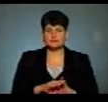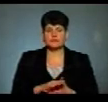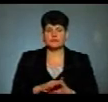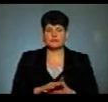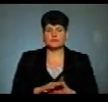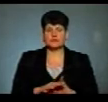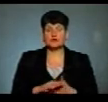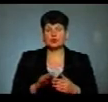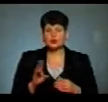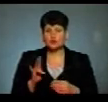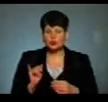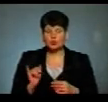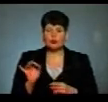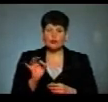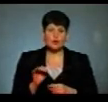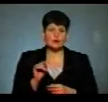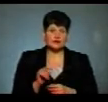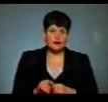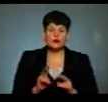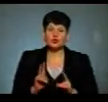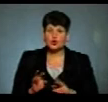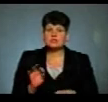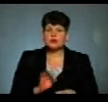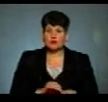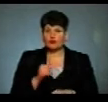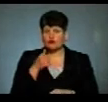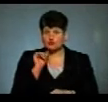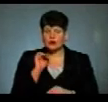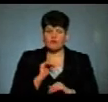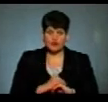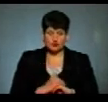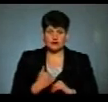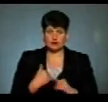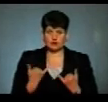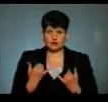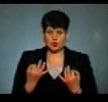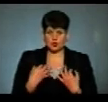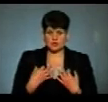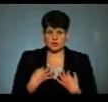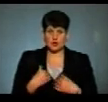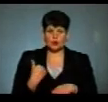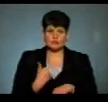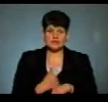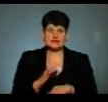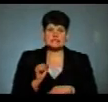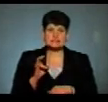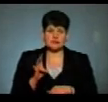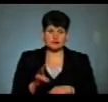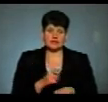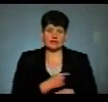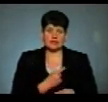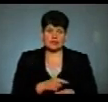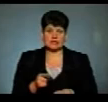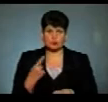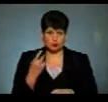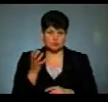Паничев. Ну, власне, про тих, хто захворів вчора ввечері, нам сьогодні розповіла головна санітарна лікарка Тернопільської